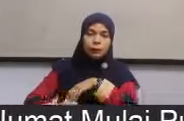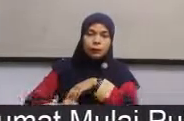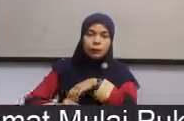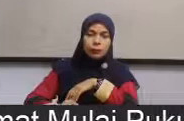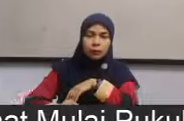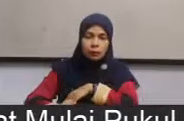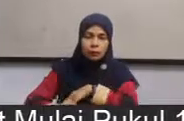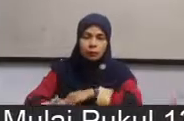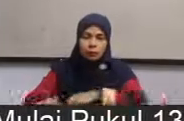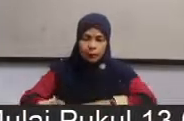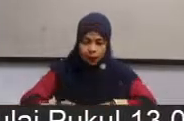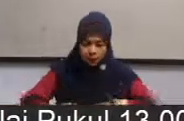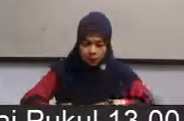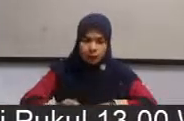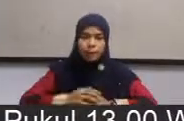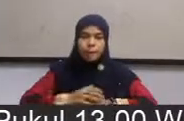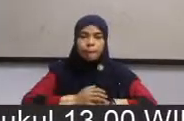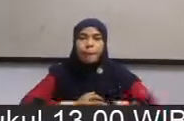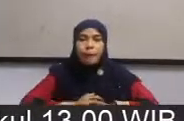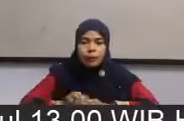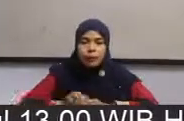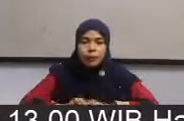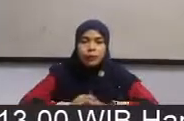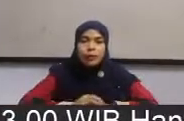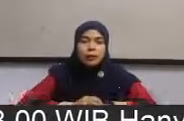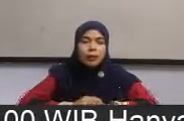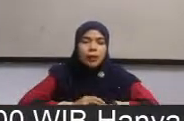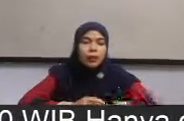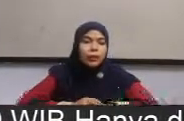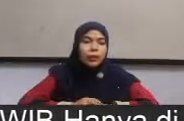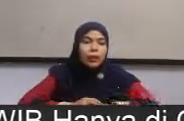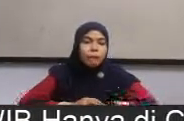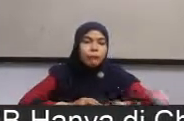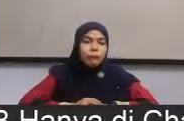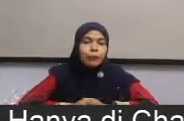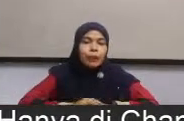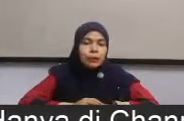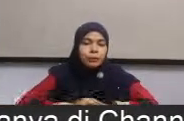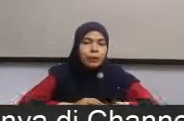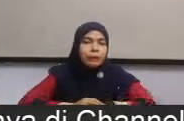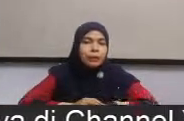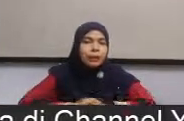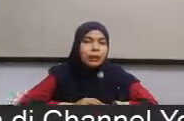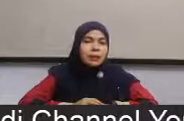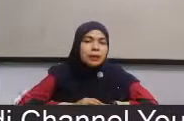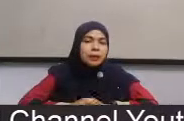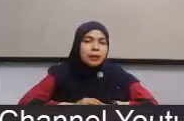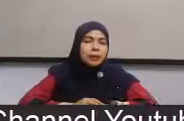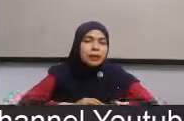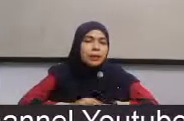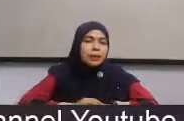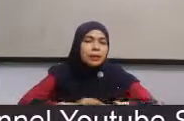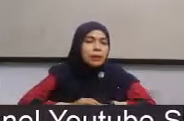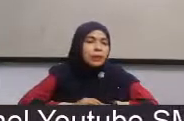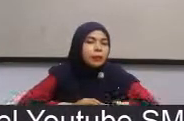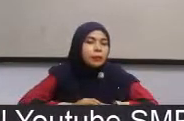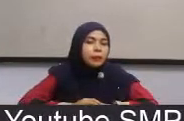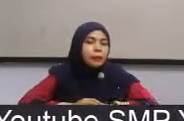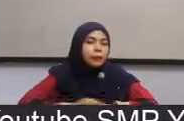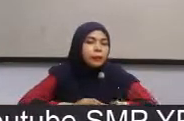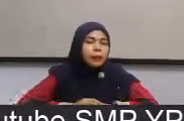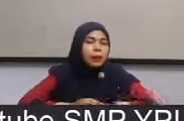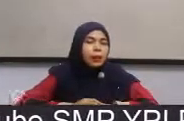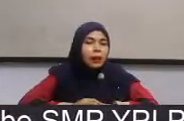Hai besok yang berikutnya Bagaimana sikap kritis dalam menghadapi